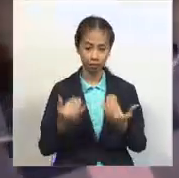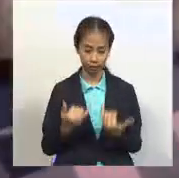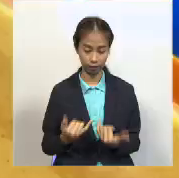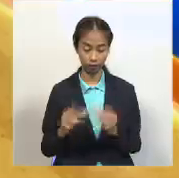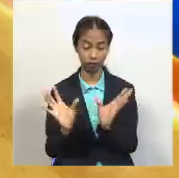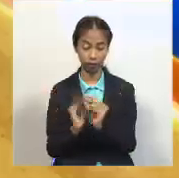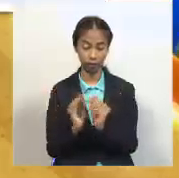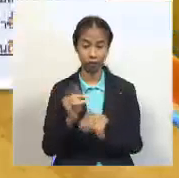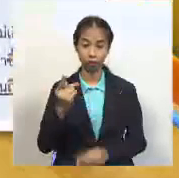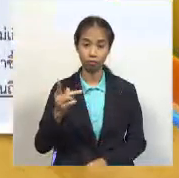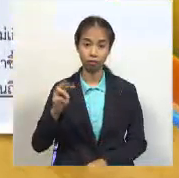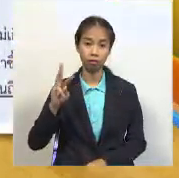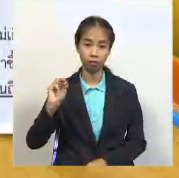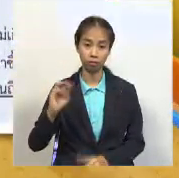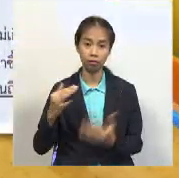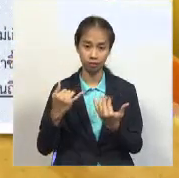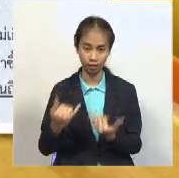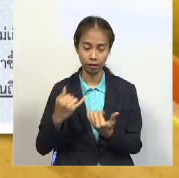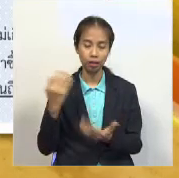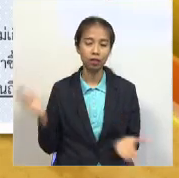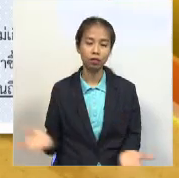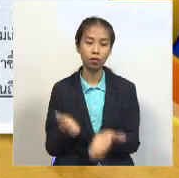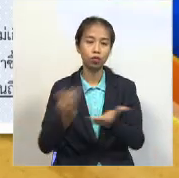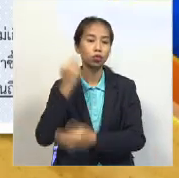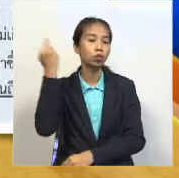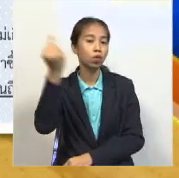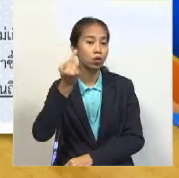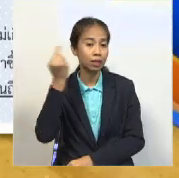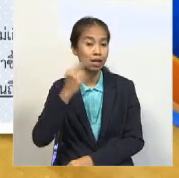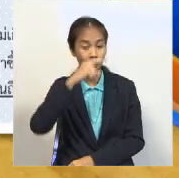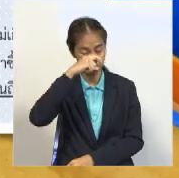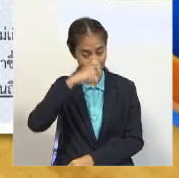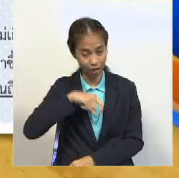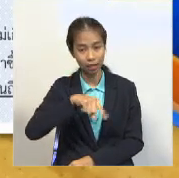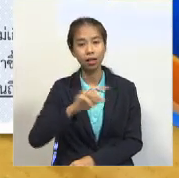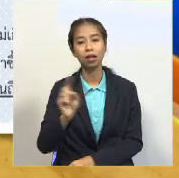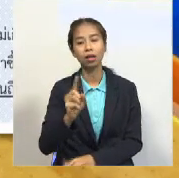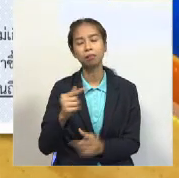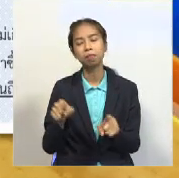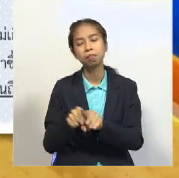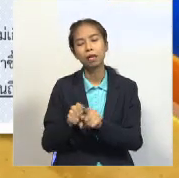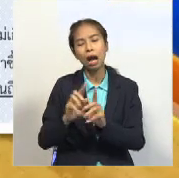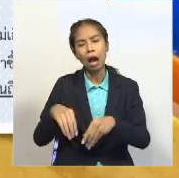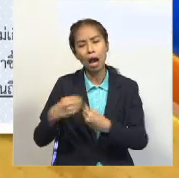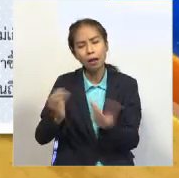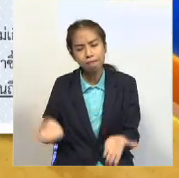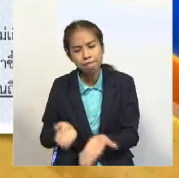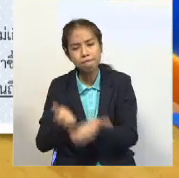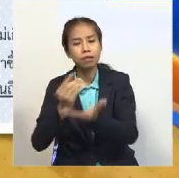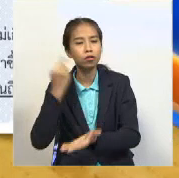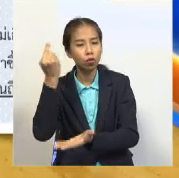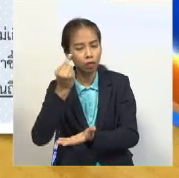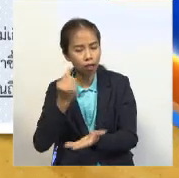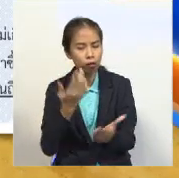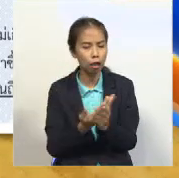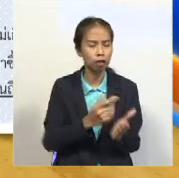มีมติเห็นชอบมาตรการส่งเสริมการท่องเที่ยวในประเทศชิมช้อปใช้เพื่อเป็นการส่งเสริมการท่องเที่ยวในประเทศและสนับสนุนการ